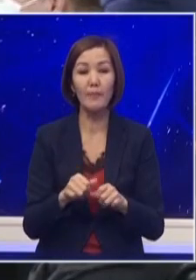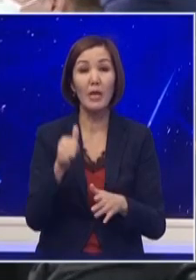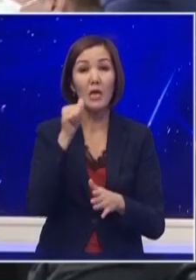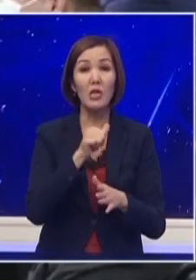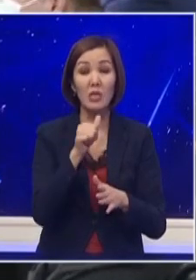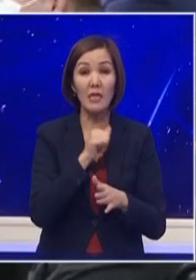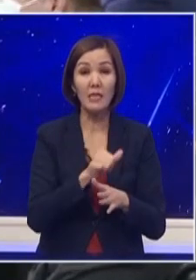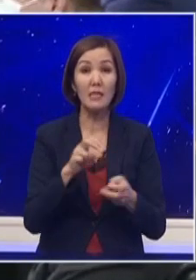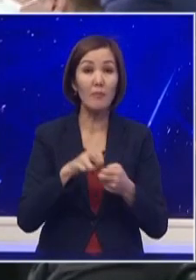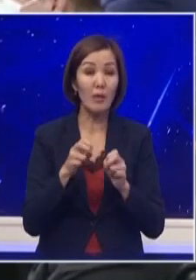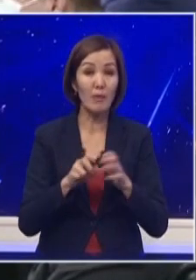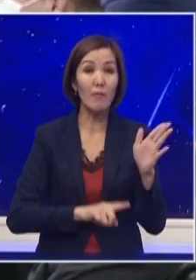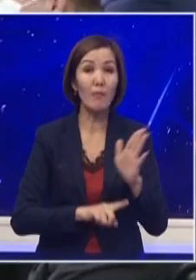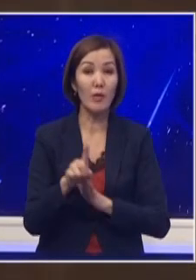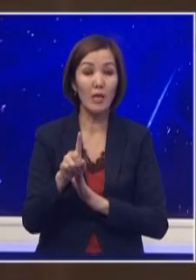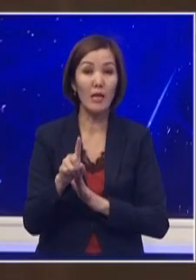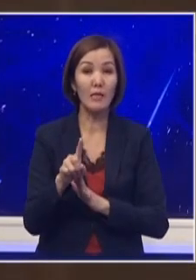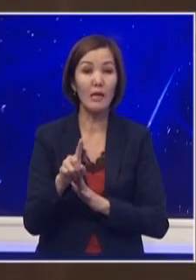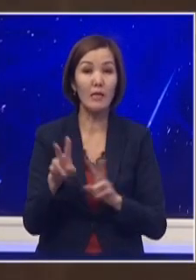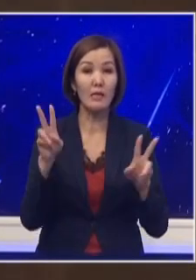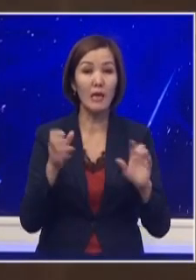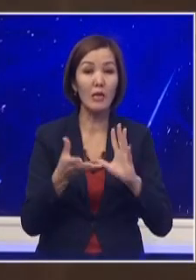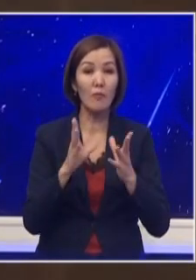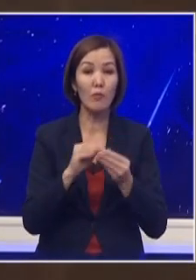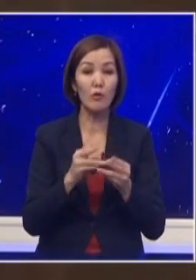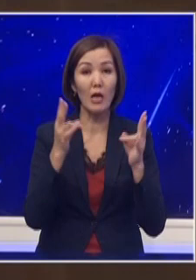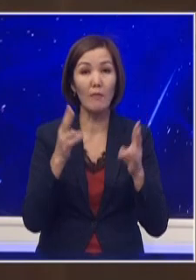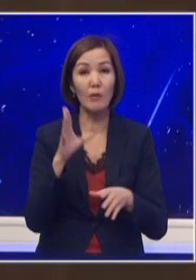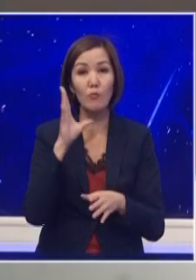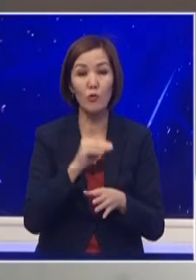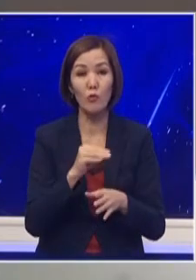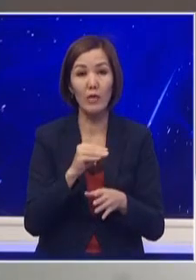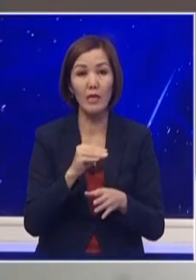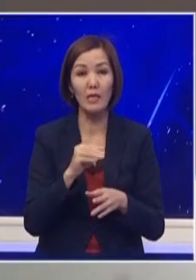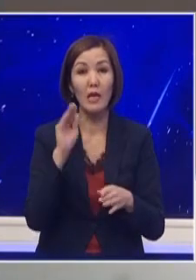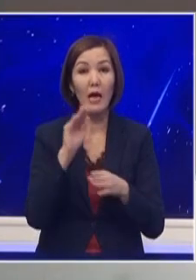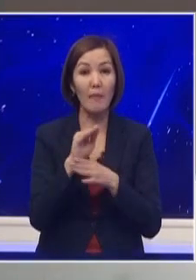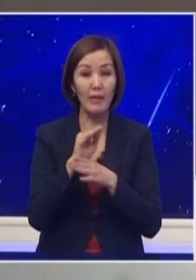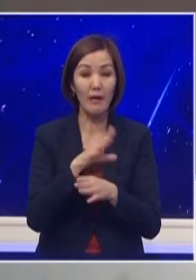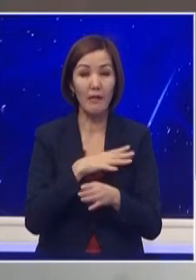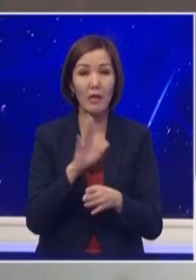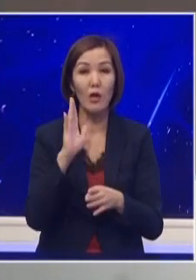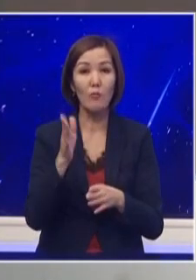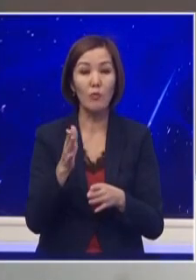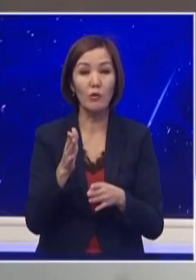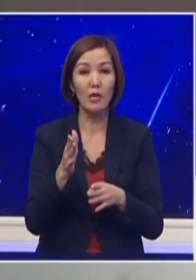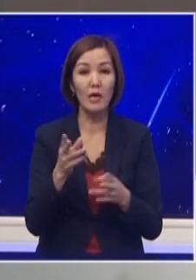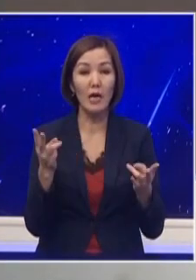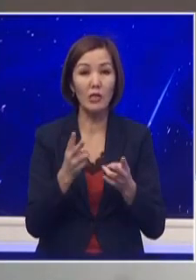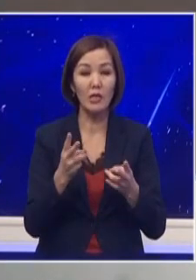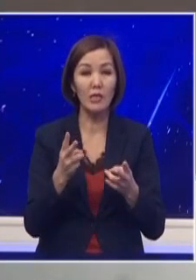жасырған өлі Әлихан Смайылов қордаланған мәселелердің түбі апатқа әкелгенін баса айтты. Алда бұл тұрғыда тиісті